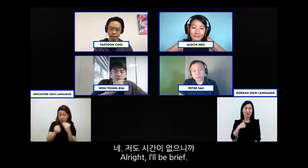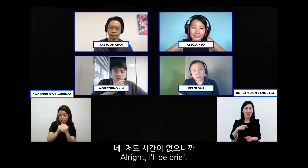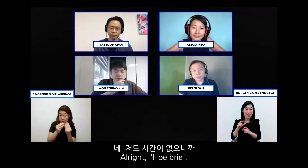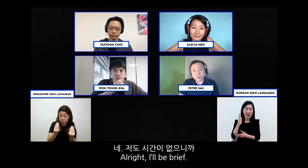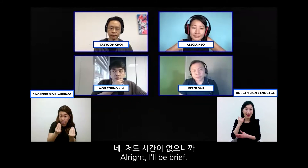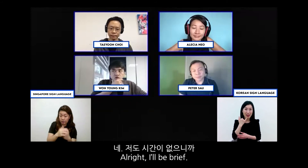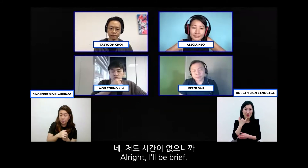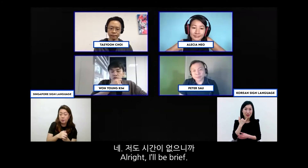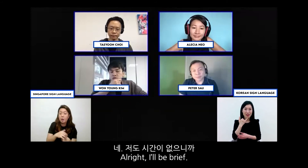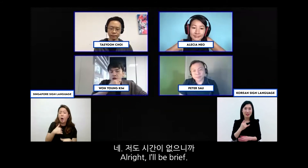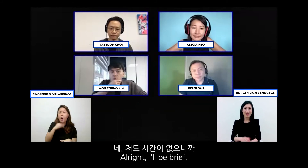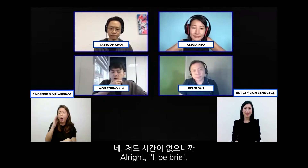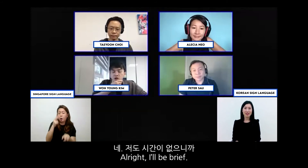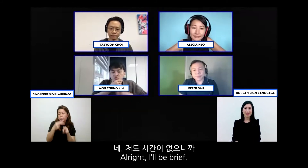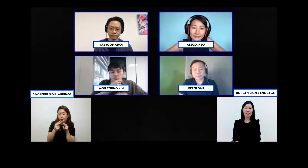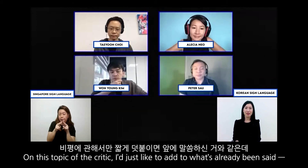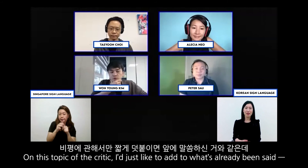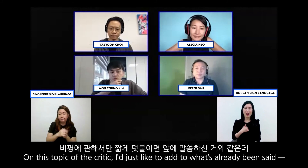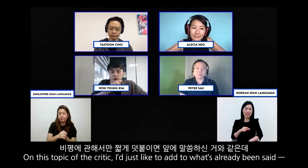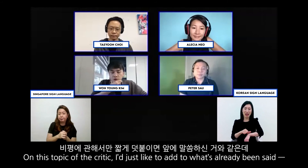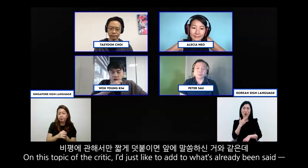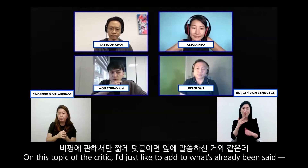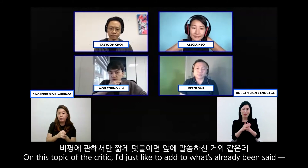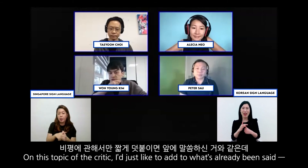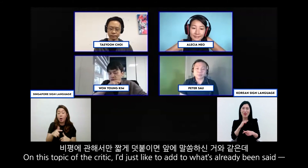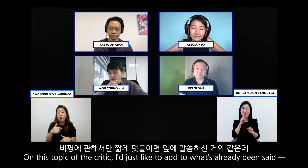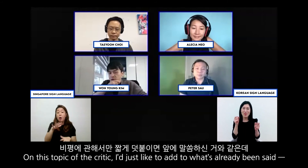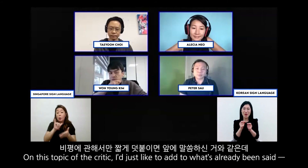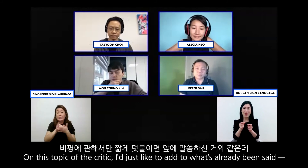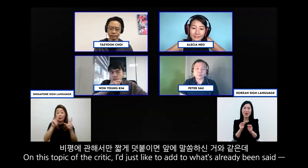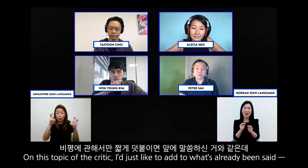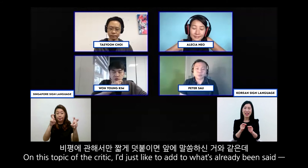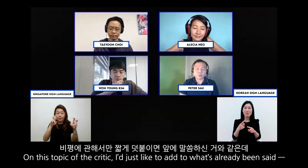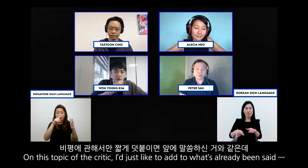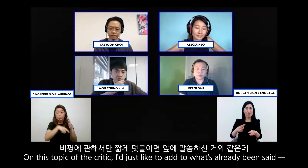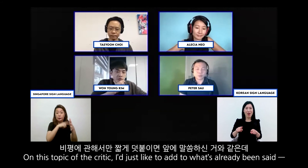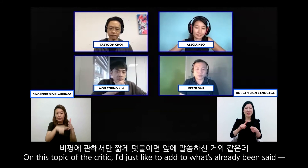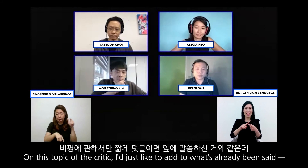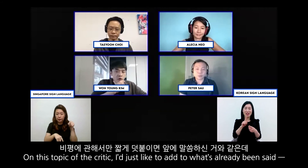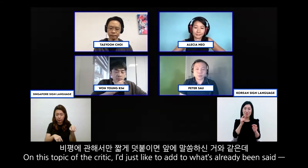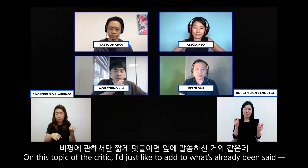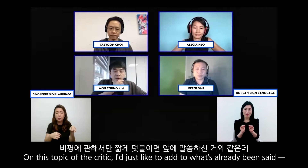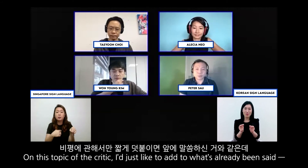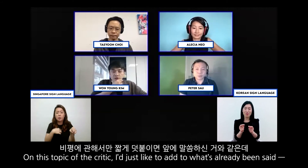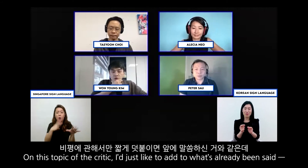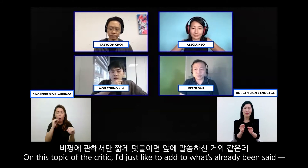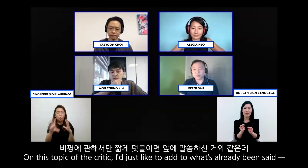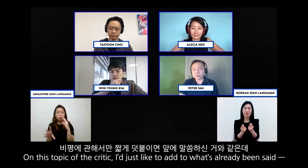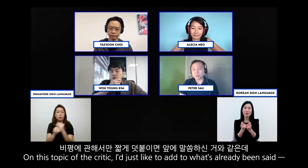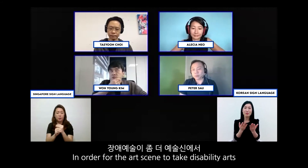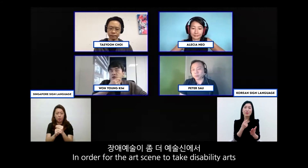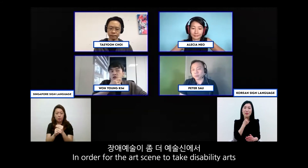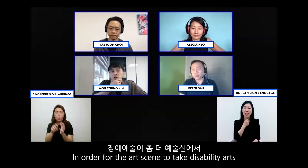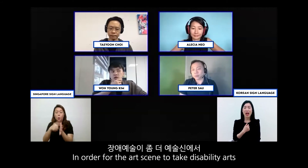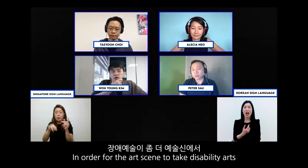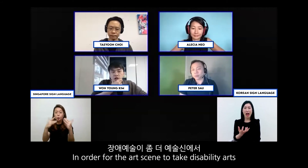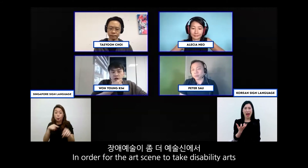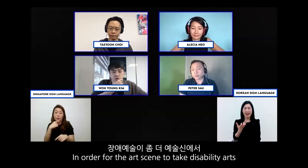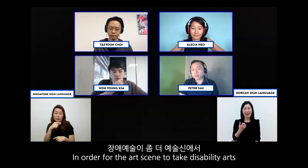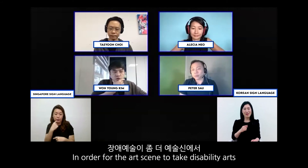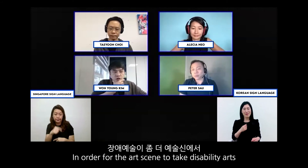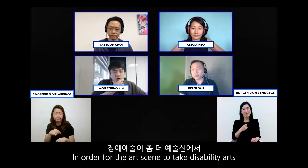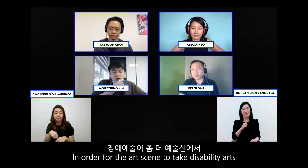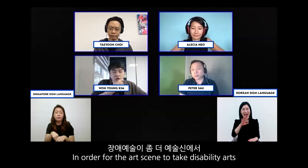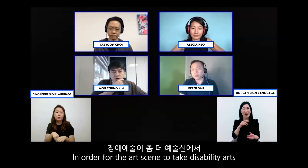네, 뭐 저도 시간이 없으니까 비평에 관해서만 짧게 덧붙이면 뭐 앞에 말씀하신 것 같은 의견입니다.